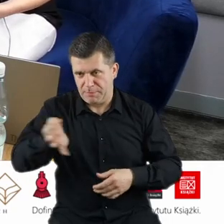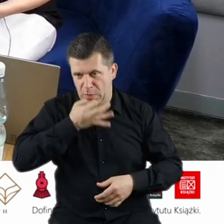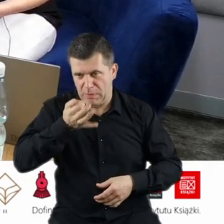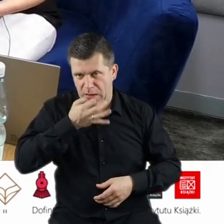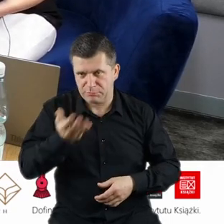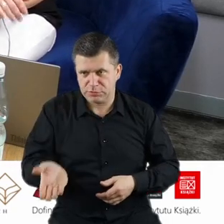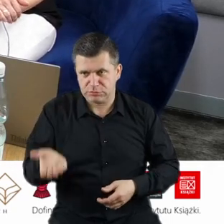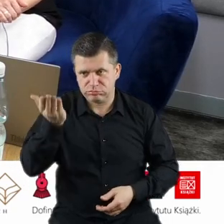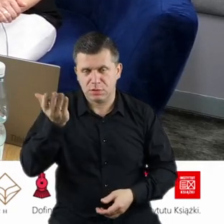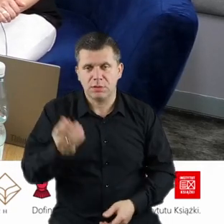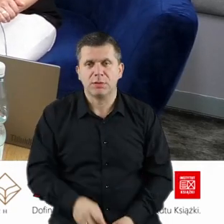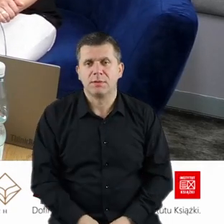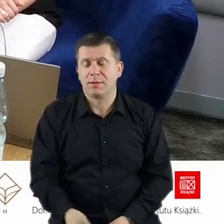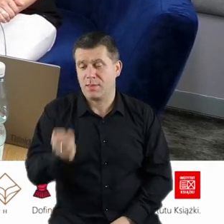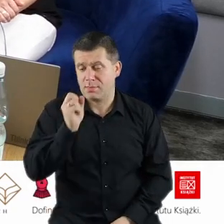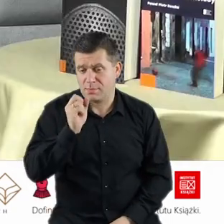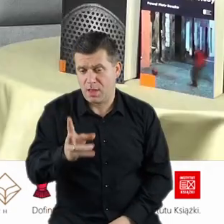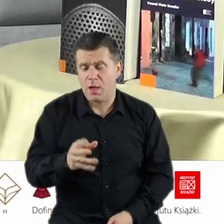je polepszyło?